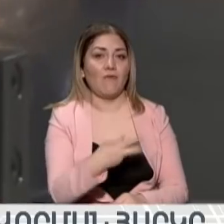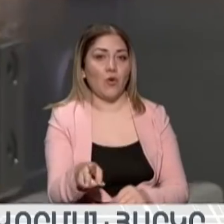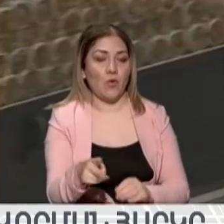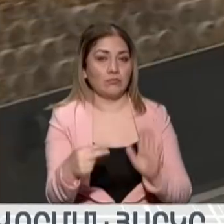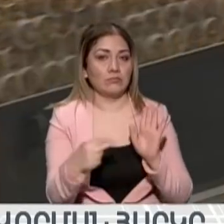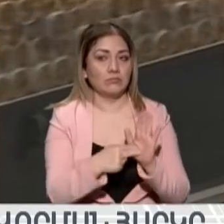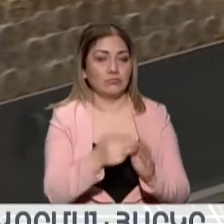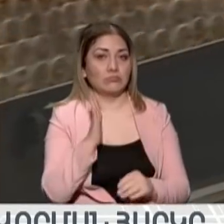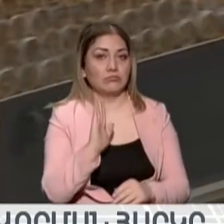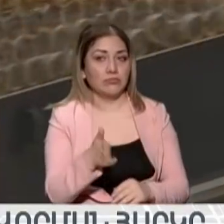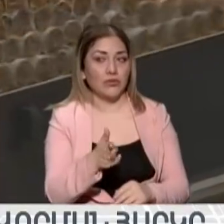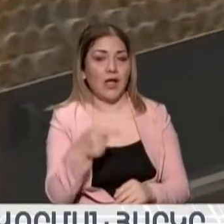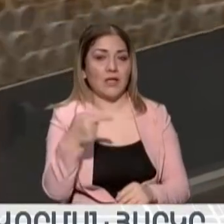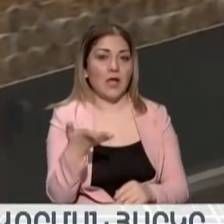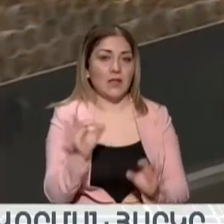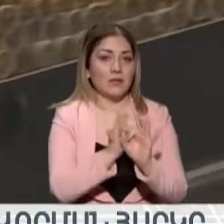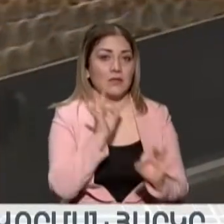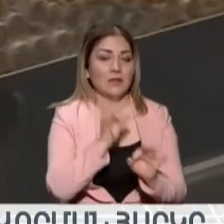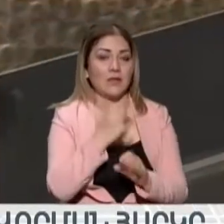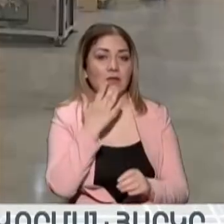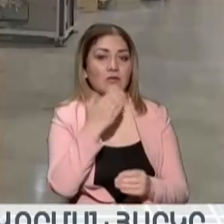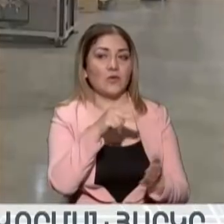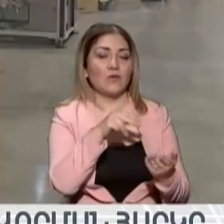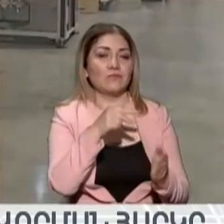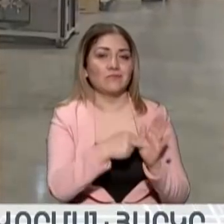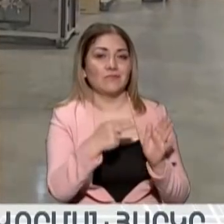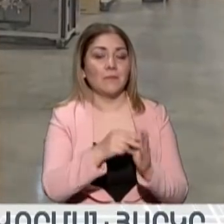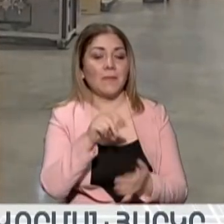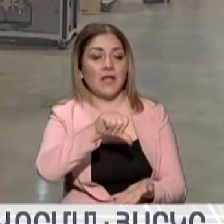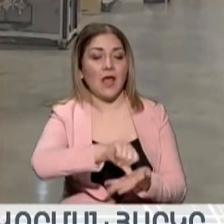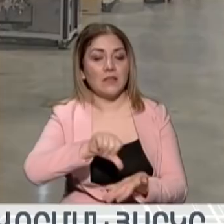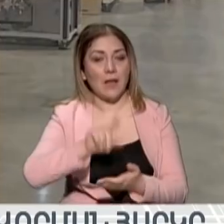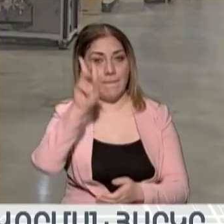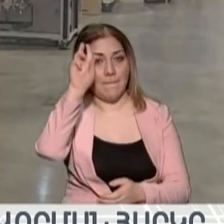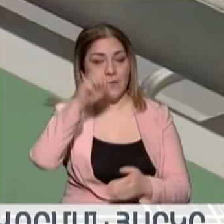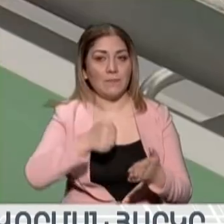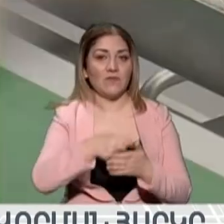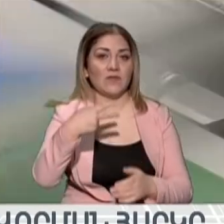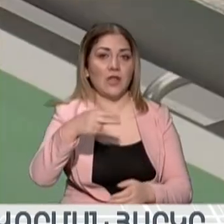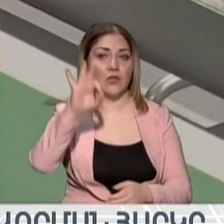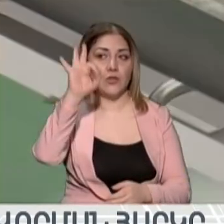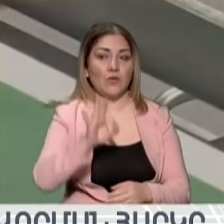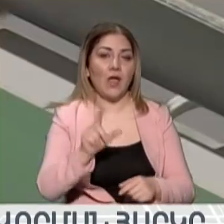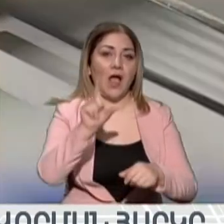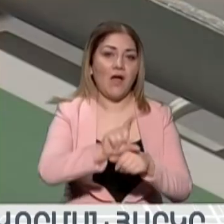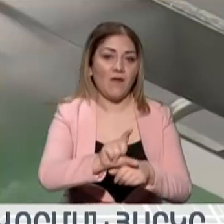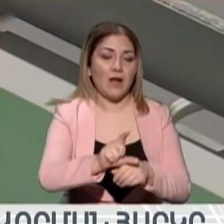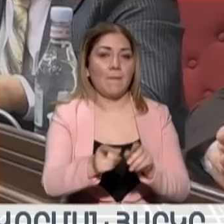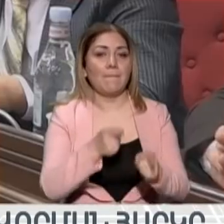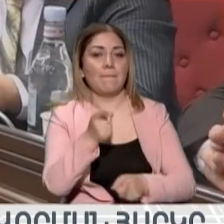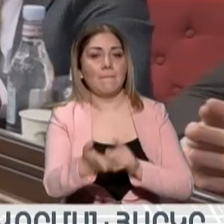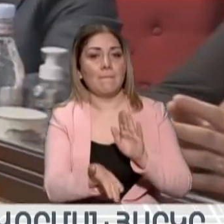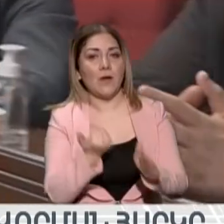համարժեք է լինելու։ Ըստ ազգային արժույթի, բայց անդամ պետությունները հնարավորություն կունենան մինչև 20% ավելի կամ պակաս